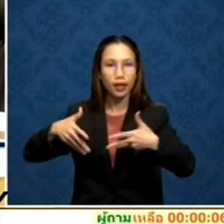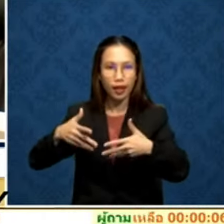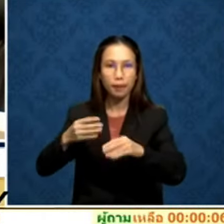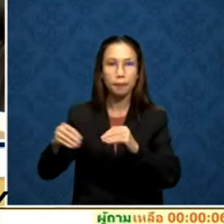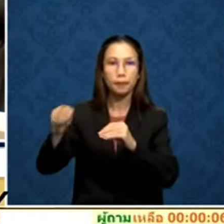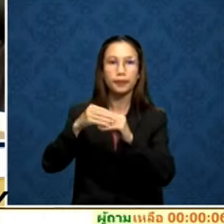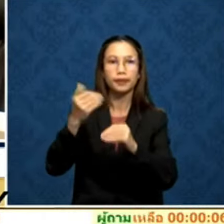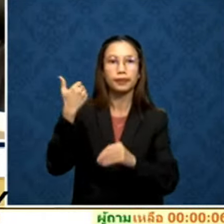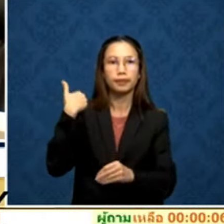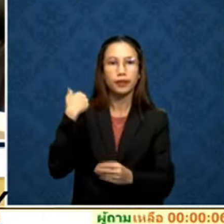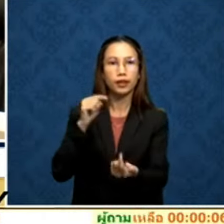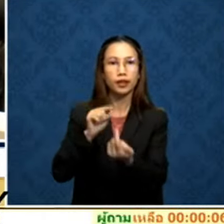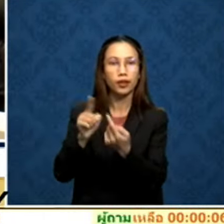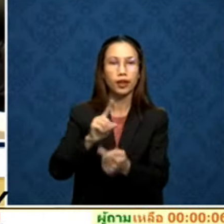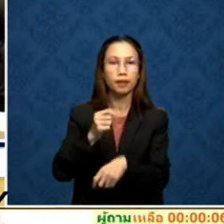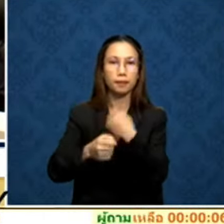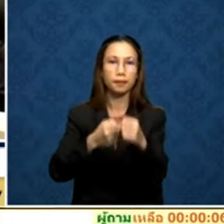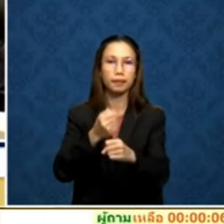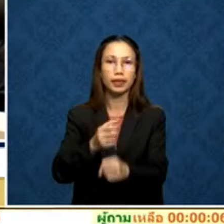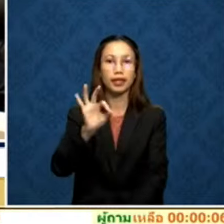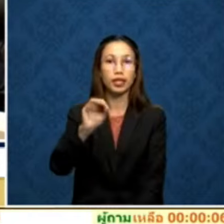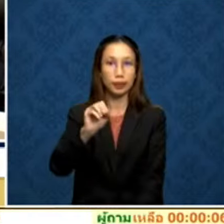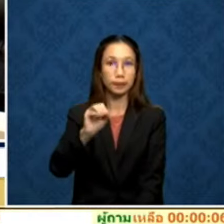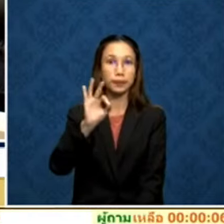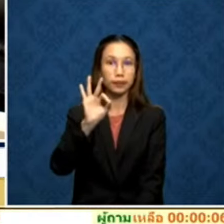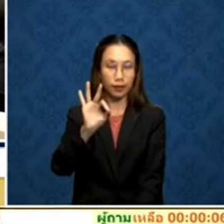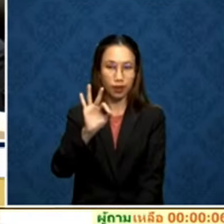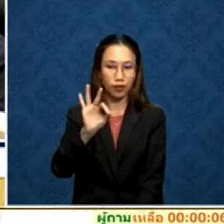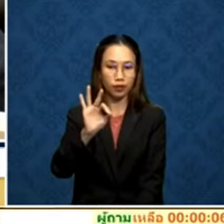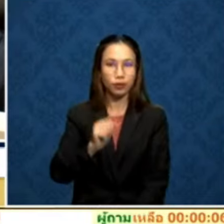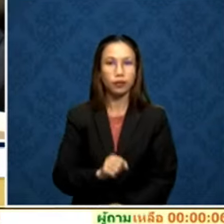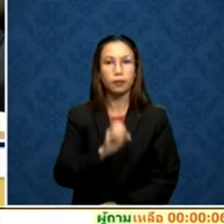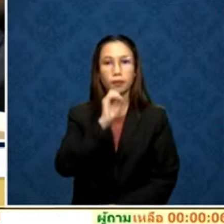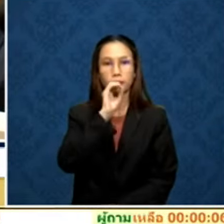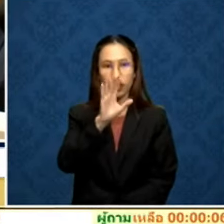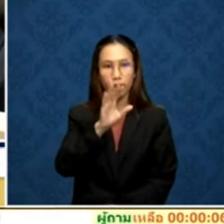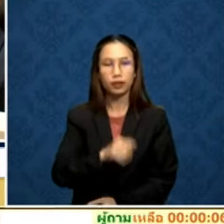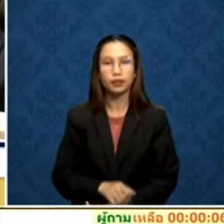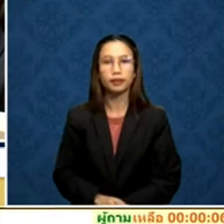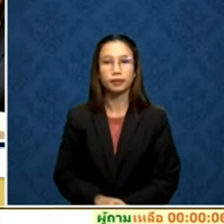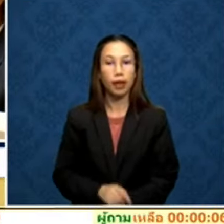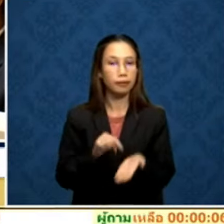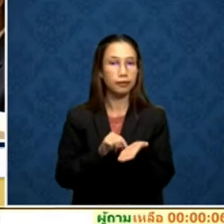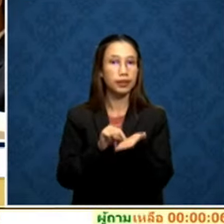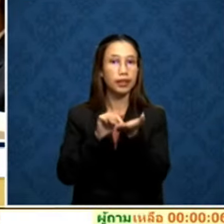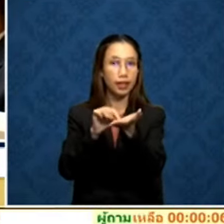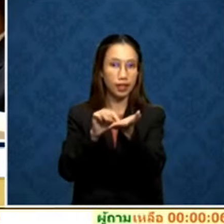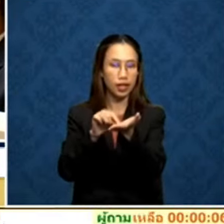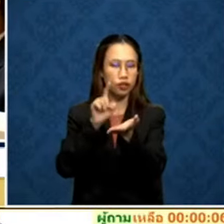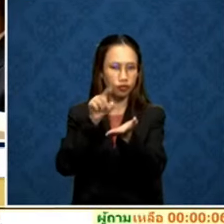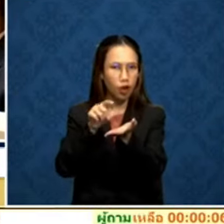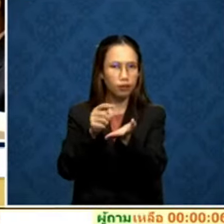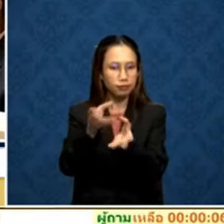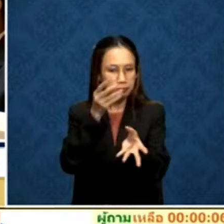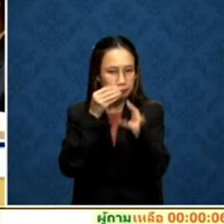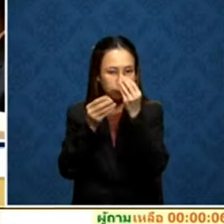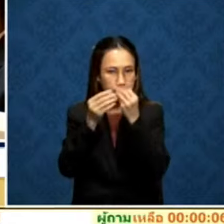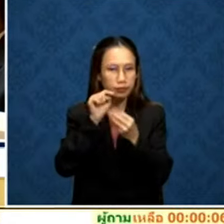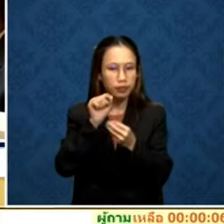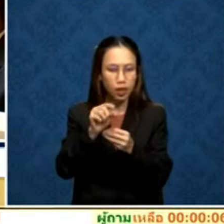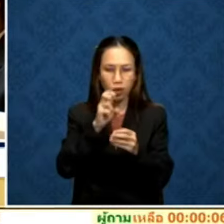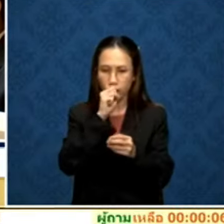ปีก็อย่างที่ท่านพูดไปนะครับว่ามีการเสนอให้มีการศึกษาเรื่องนี้เกิดขึ้นน